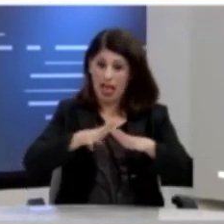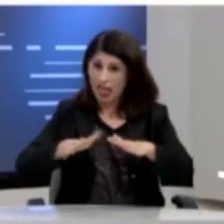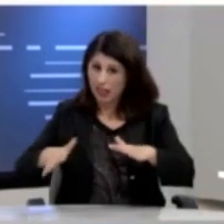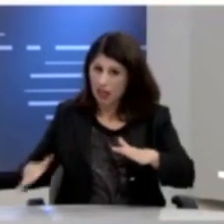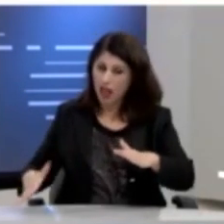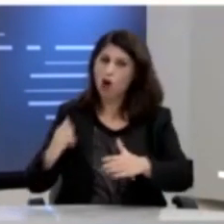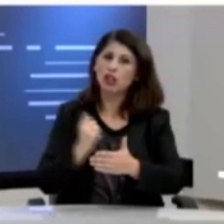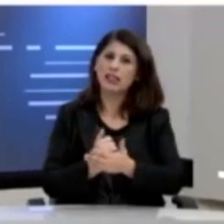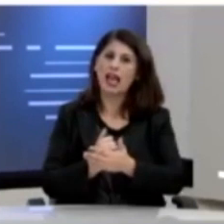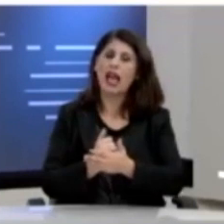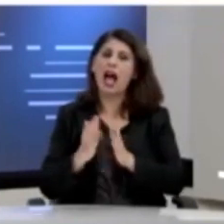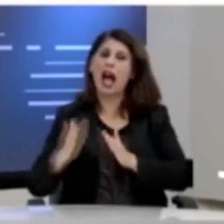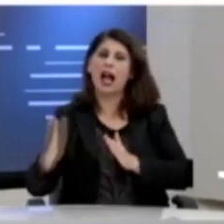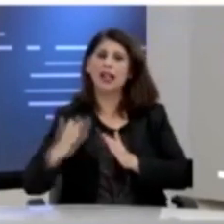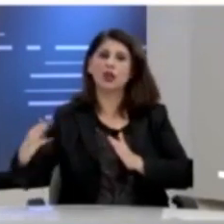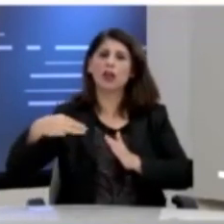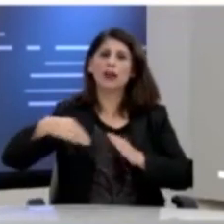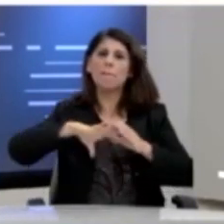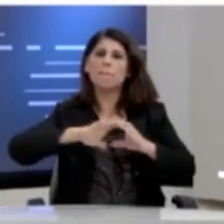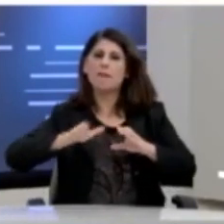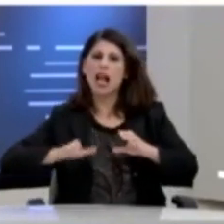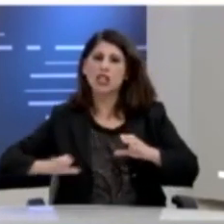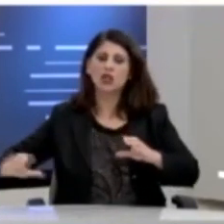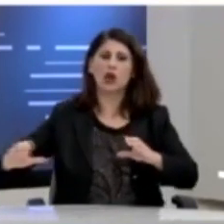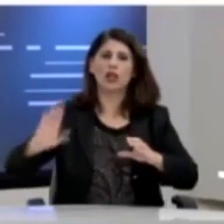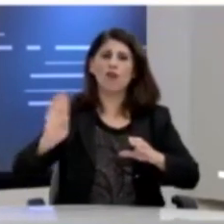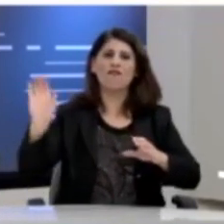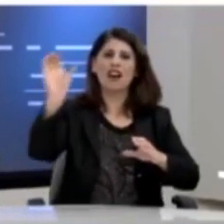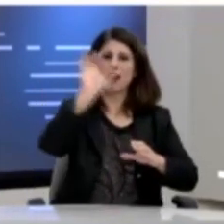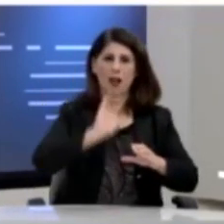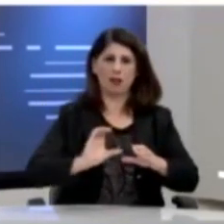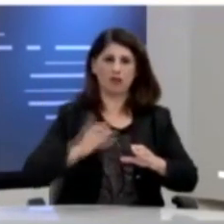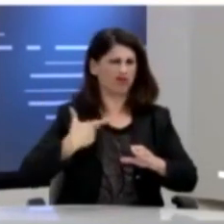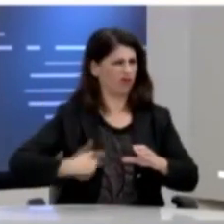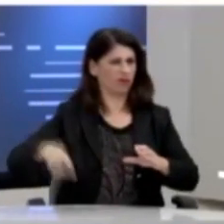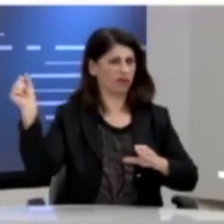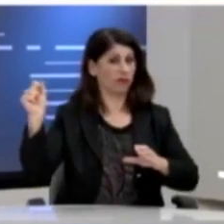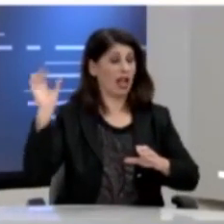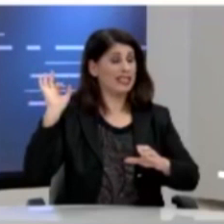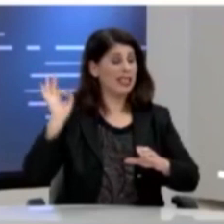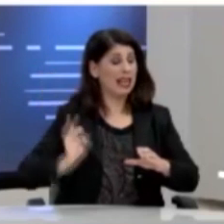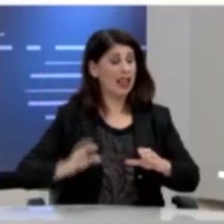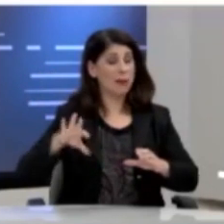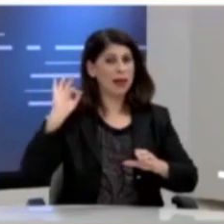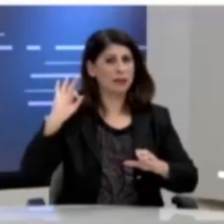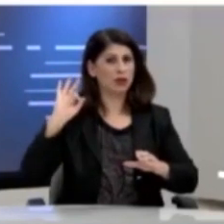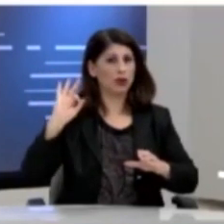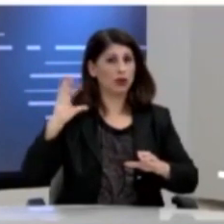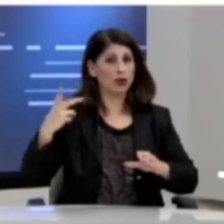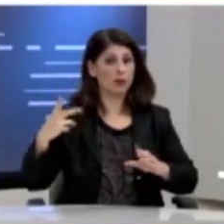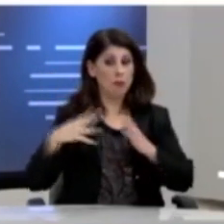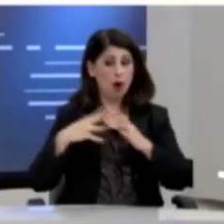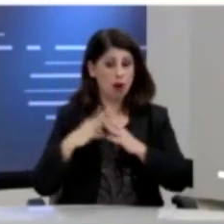Αιγαίο και στην Ανατολική Μεσόγειο και στα Βαλκάνια και έχουν εναντιωθεί σε κάθε περίπτωση θερμής